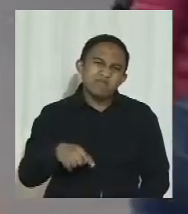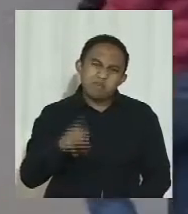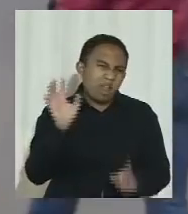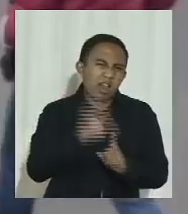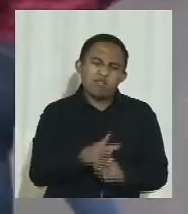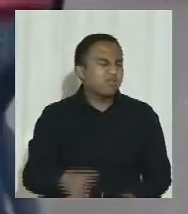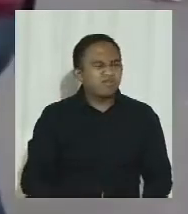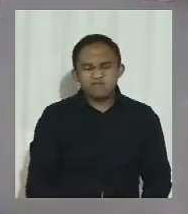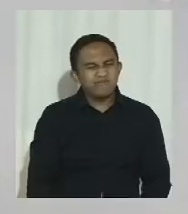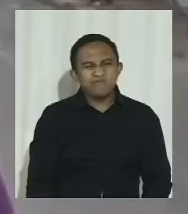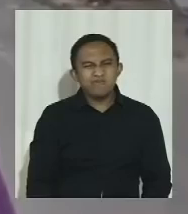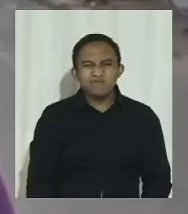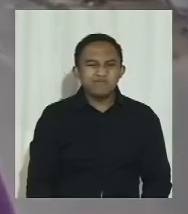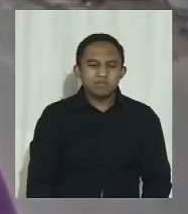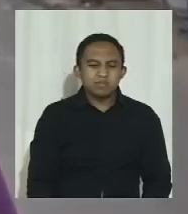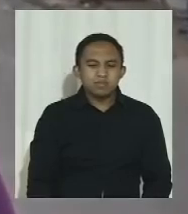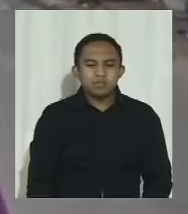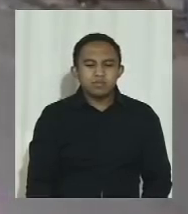hatapela